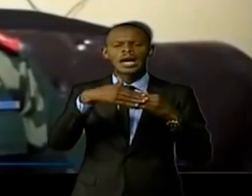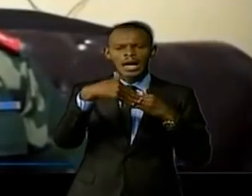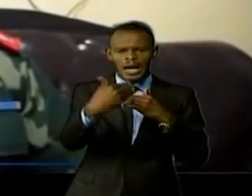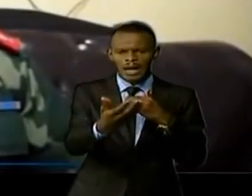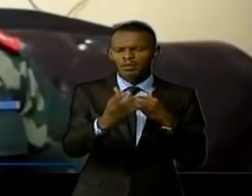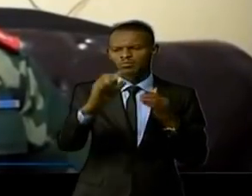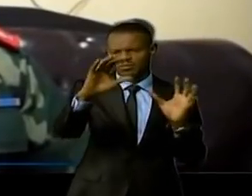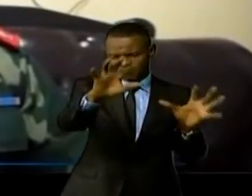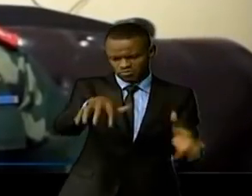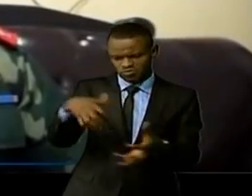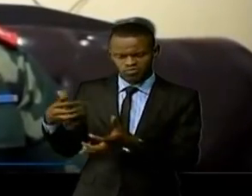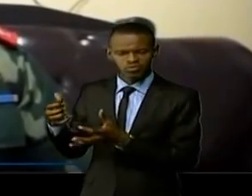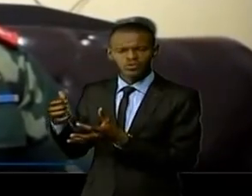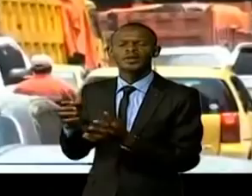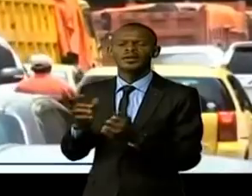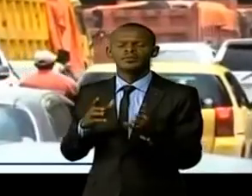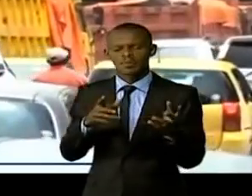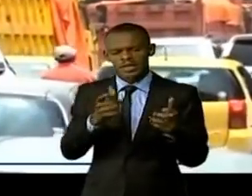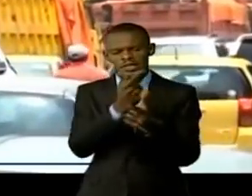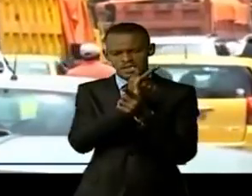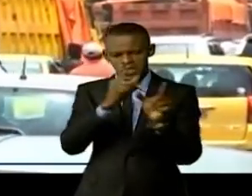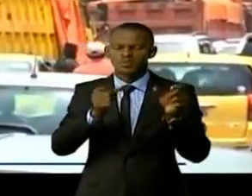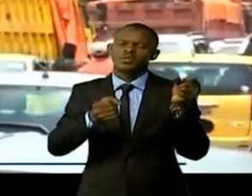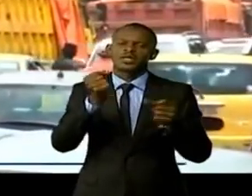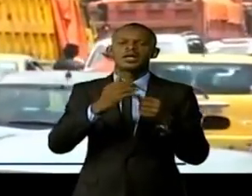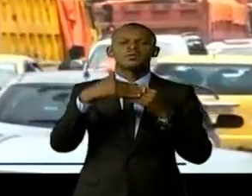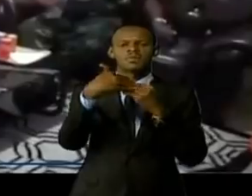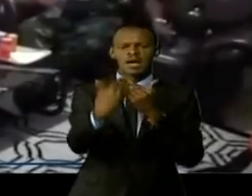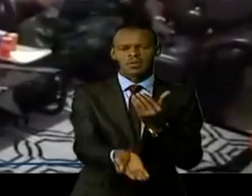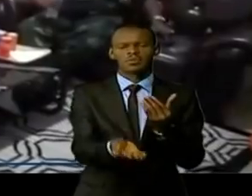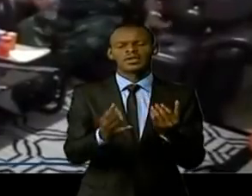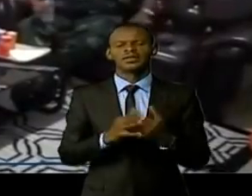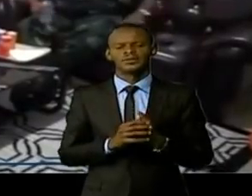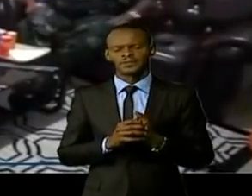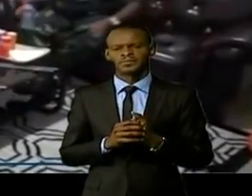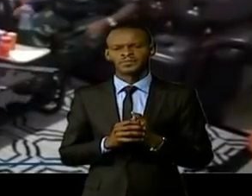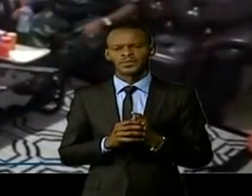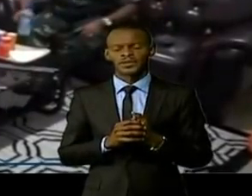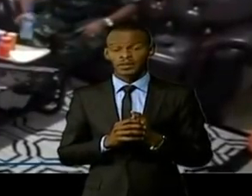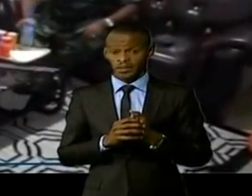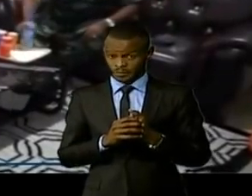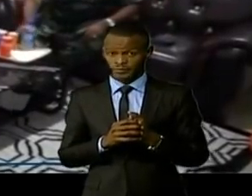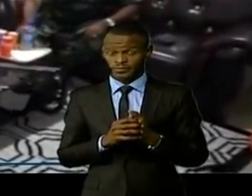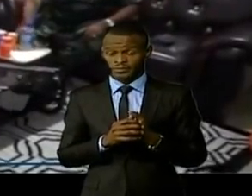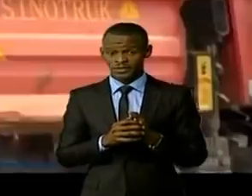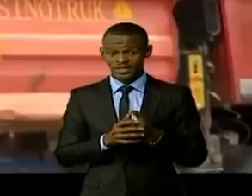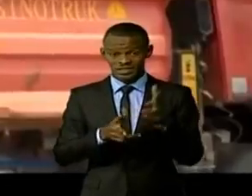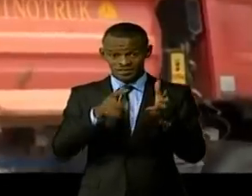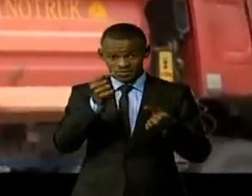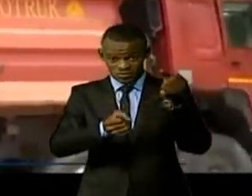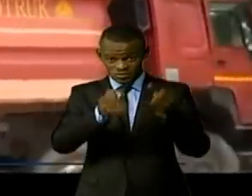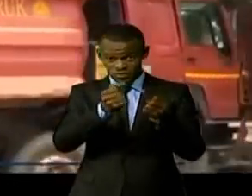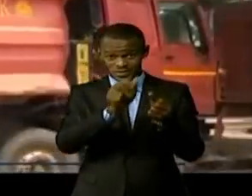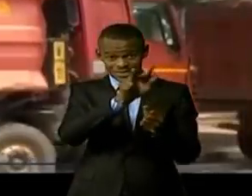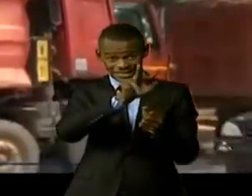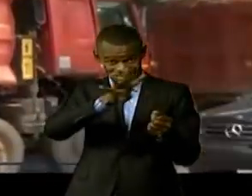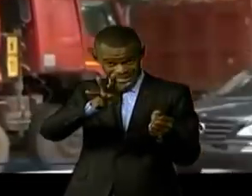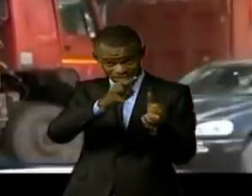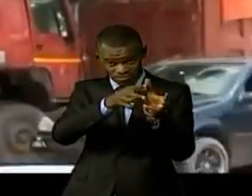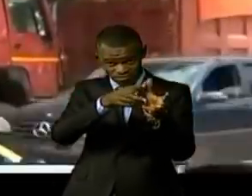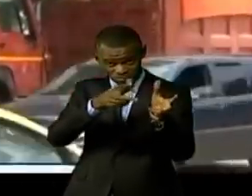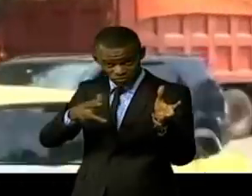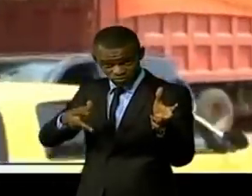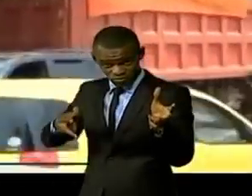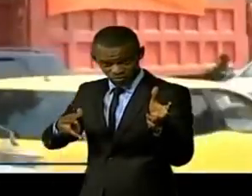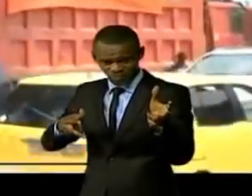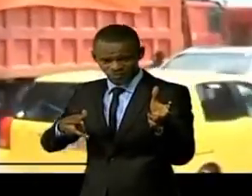militaire, le général Moulichou, vu qu'il y avait implication des éléments militaires. Ce cortège de camions, qui en principe devait être